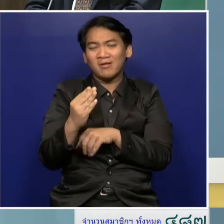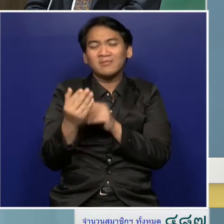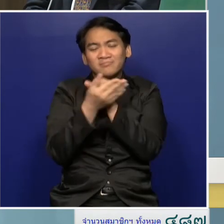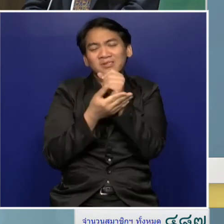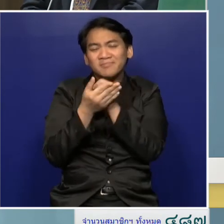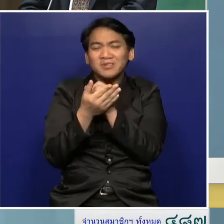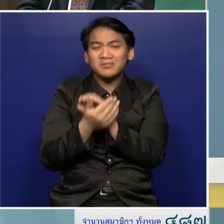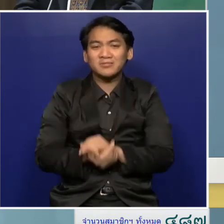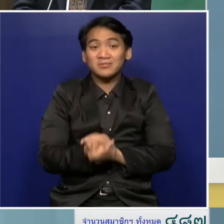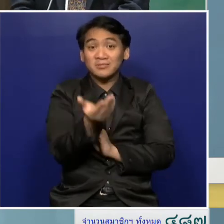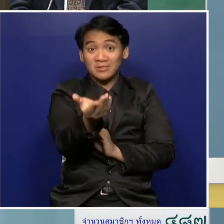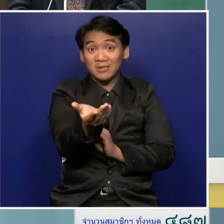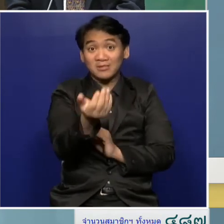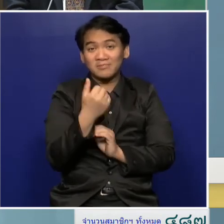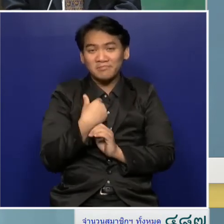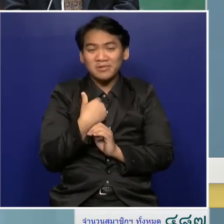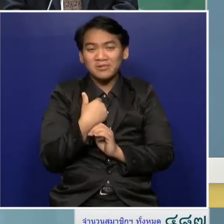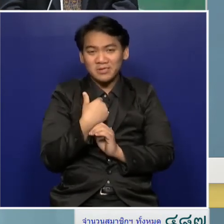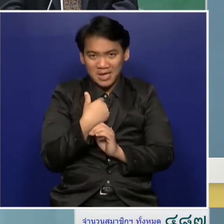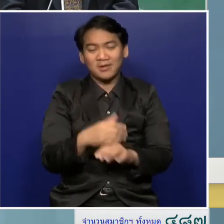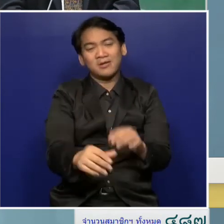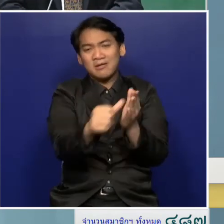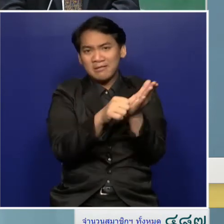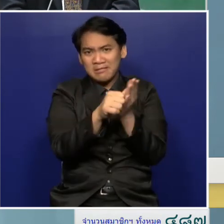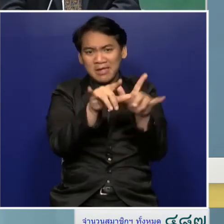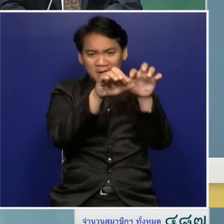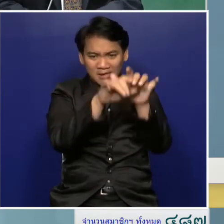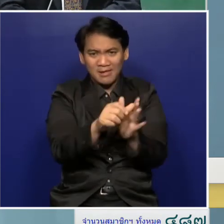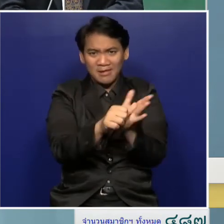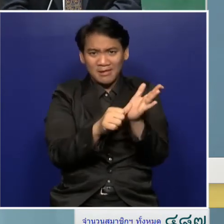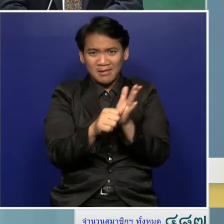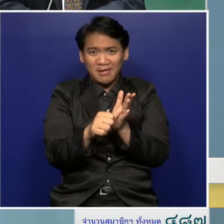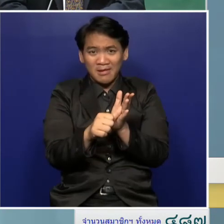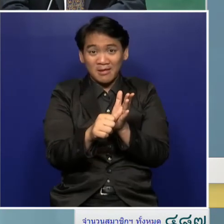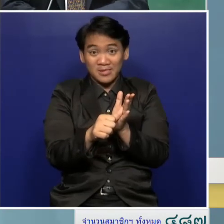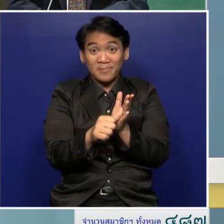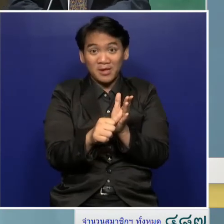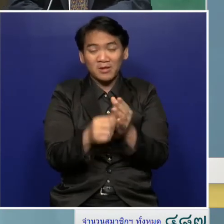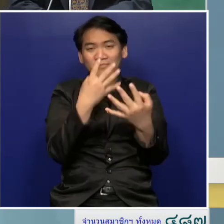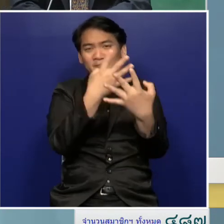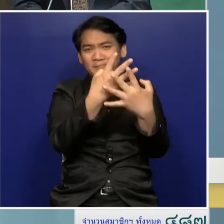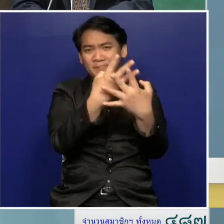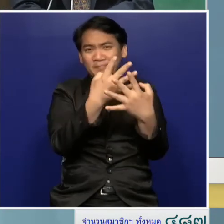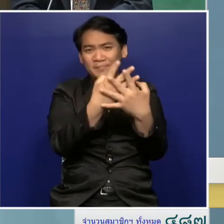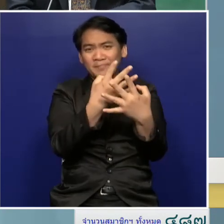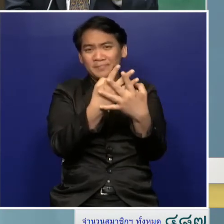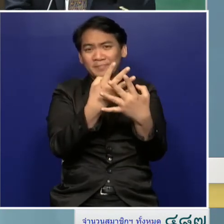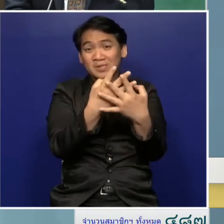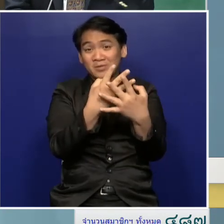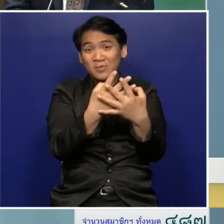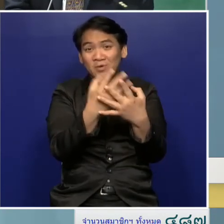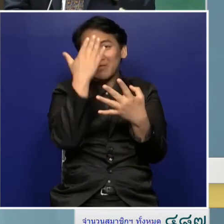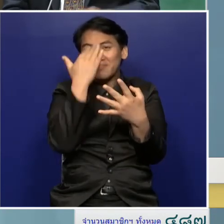ฝันจะมีบทชีวะการแก้ประเด็นหล่อนี้อย่างไรว่าผู้ที่เป็นนักโทษที่ติดคุกติดคดีเรื่องยาเสพสารเสพติดเหล่านี้